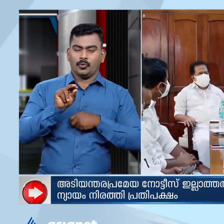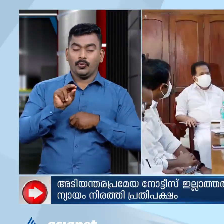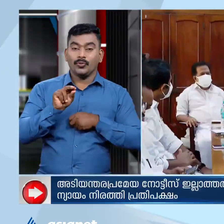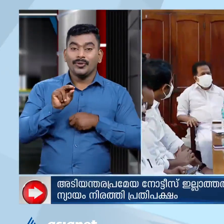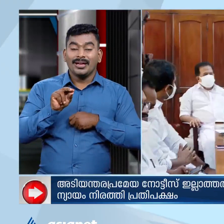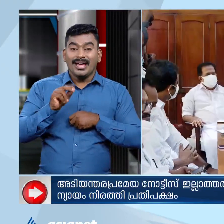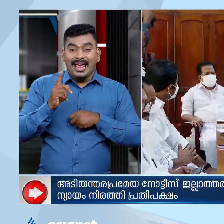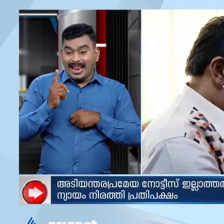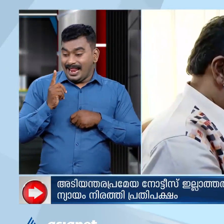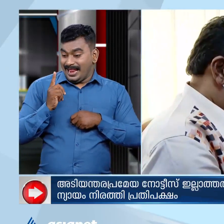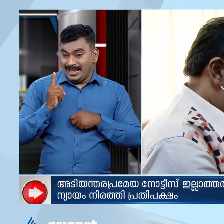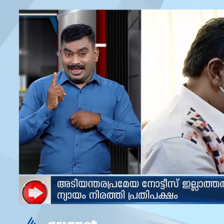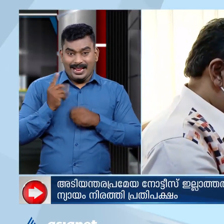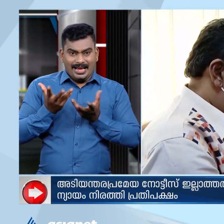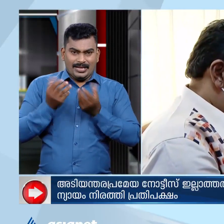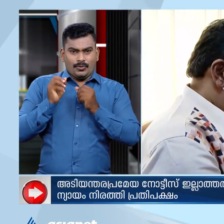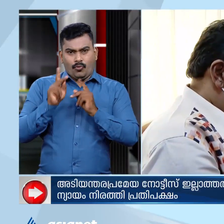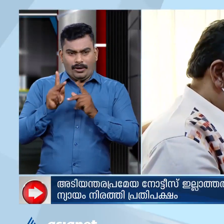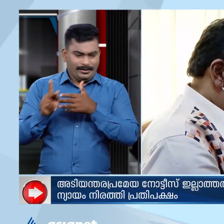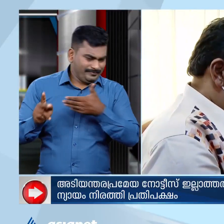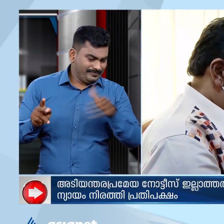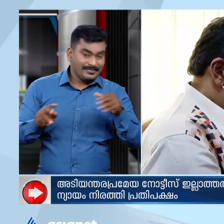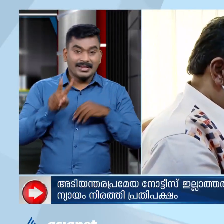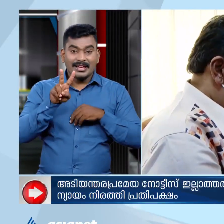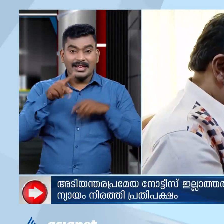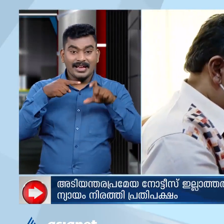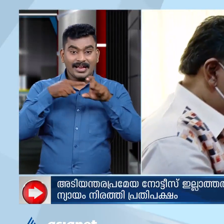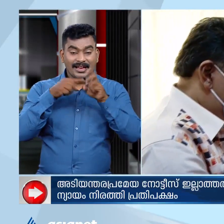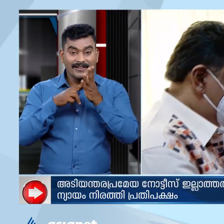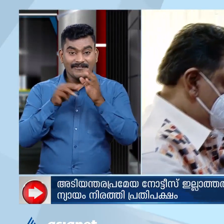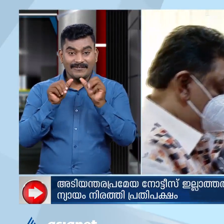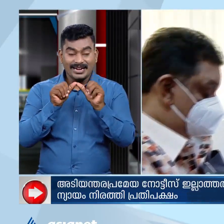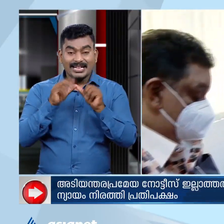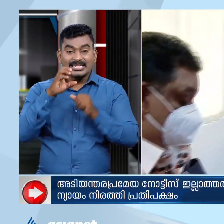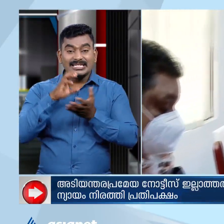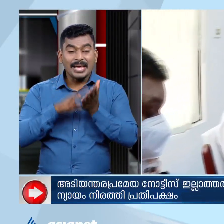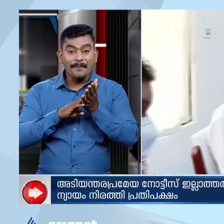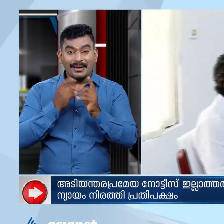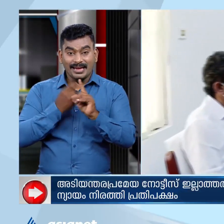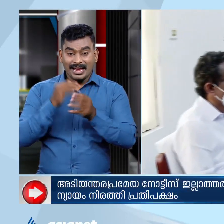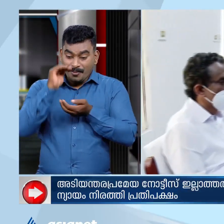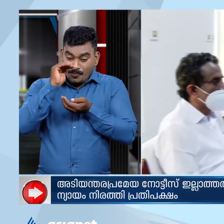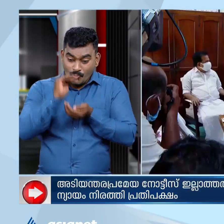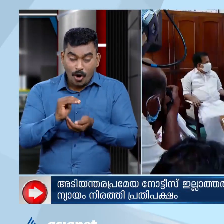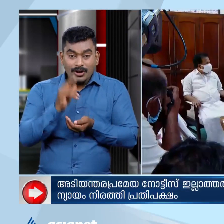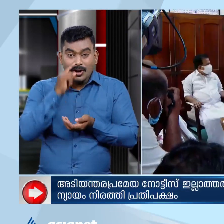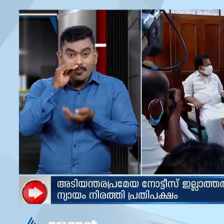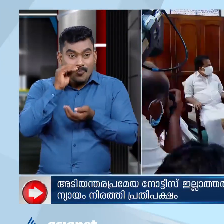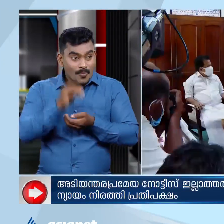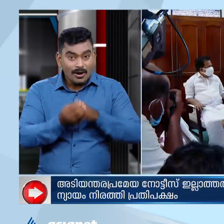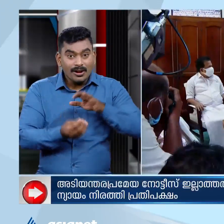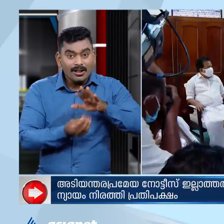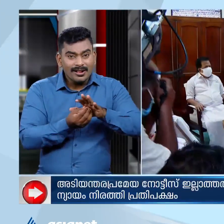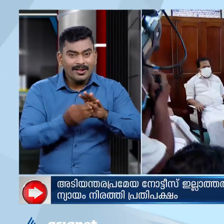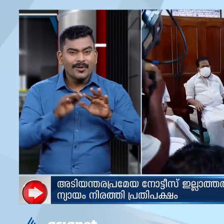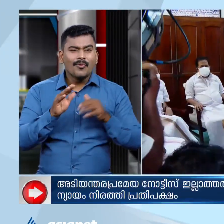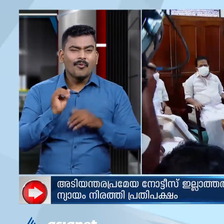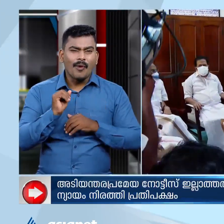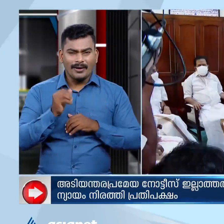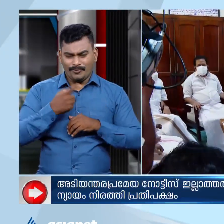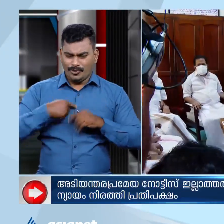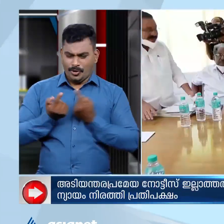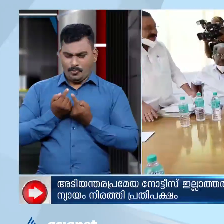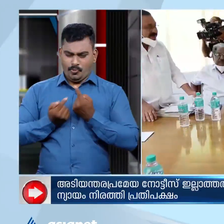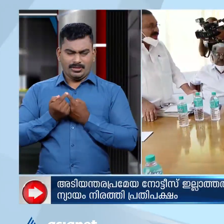വാങ്ങും പോലെയല്ല വീണയ്ക്കുള്ള മാസപ്പിടി എന്ന് യു ഡി എഫ്. അഴിമതി നിരോധന നിയമപ്രകാരം കേസെടുക്കണമെന്ന് പ്രതിപക്ഷ നേതാവ്. സഭാസമ്മേളനത്തിന്റെ അവസാന ദിവസമായ